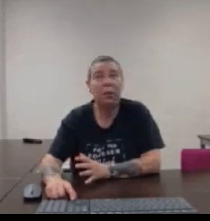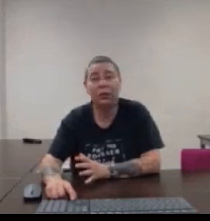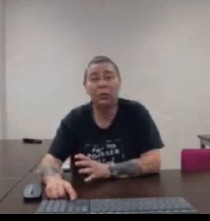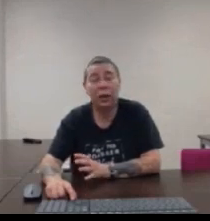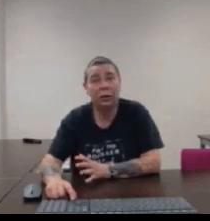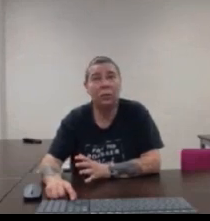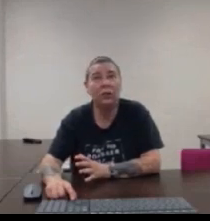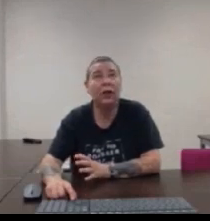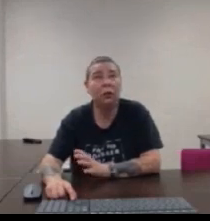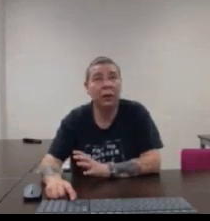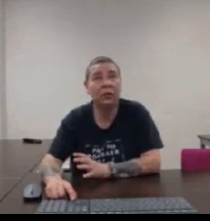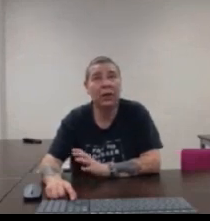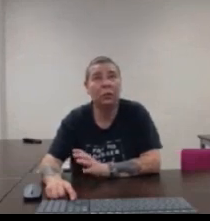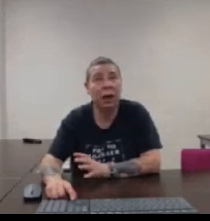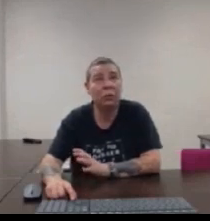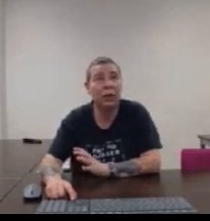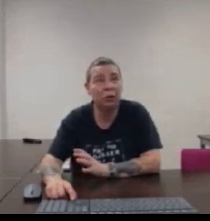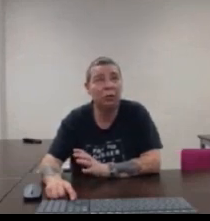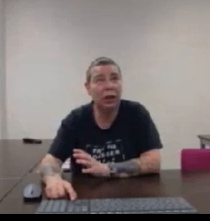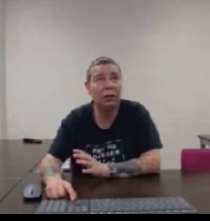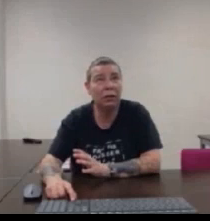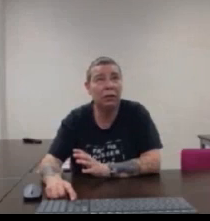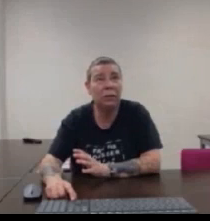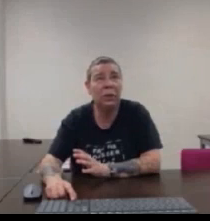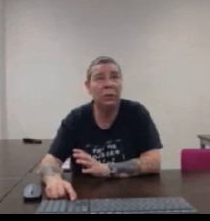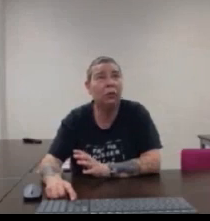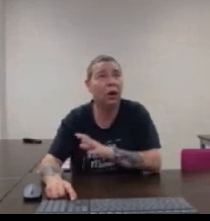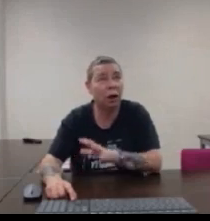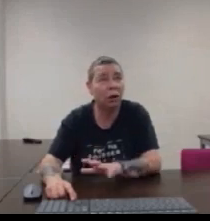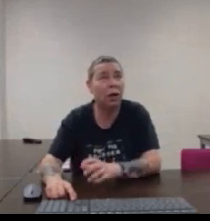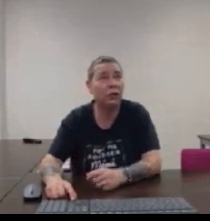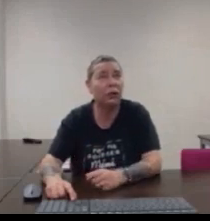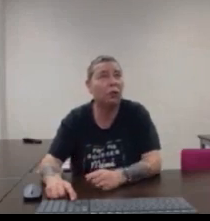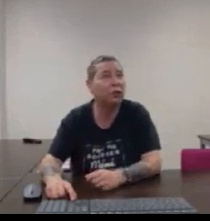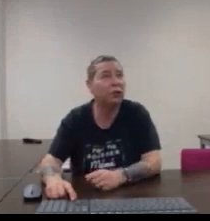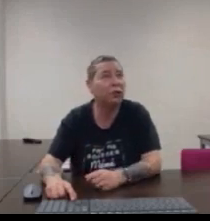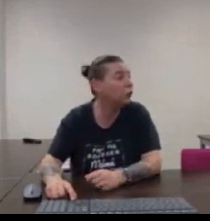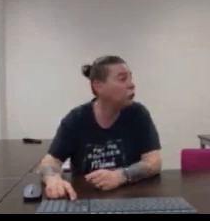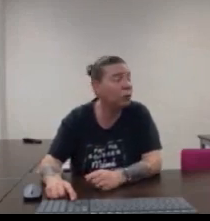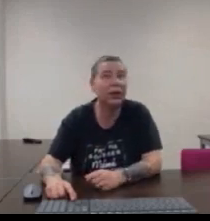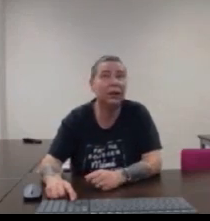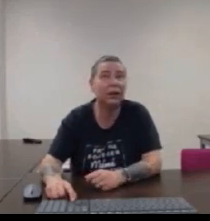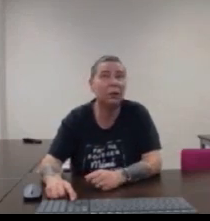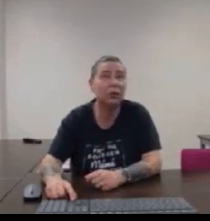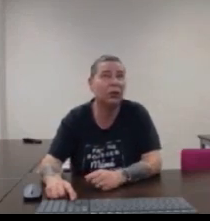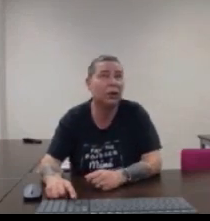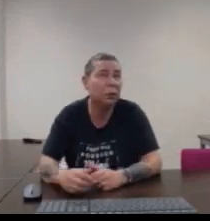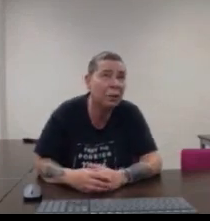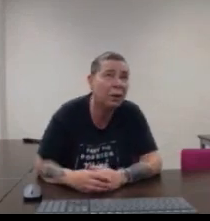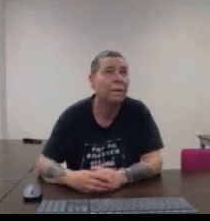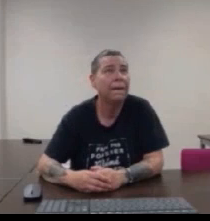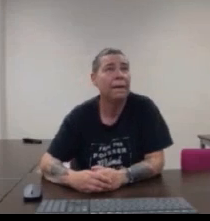écarts par rapport à ce que Maud vient de vous présenter là. Donc là, on est typiquement sur un instant où on fait un zoom sur le télétravail. Maud, je te